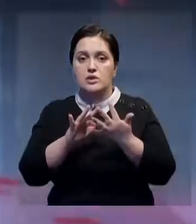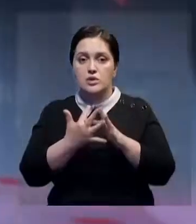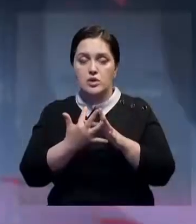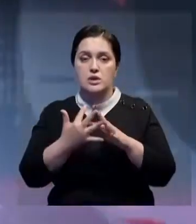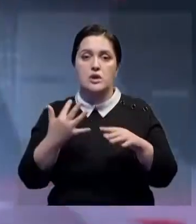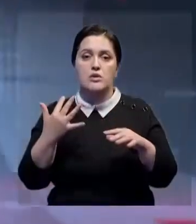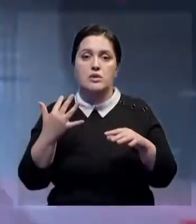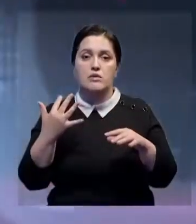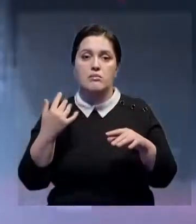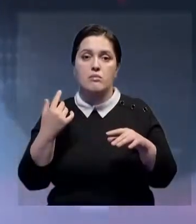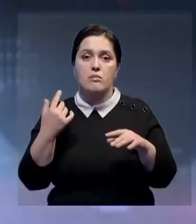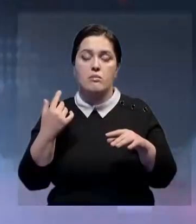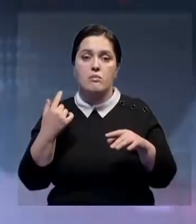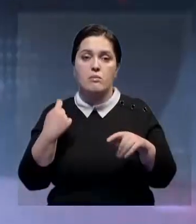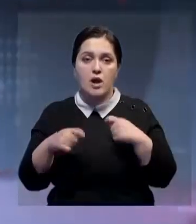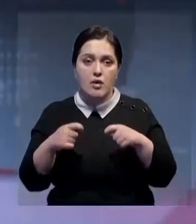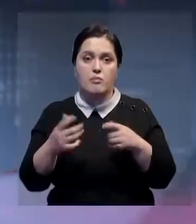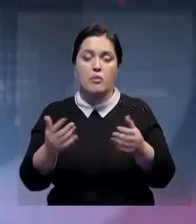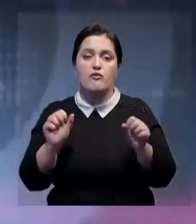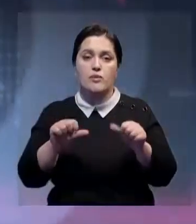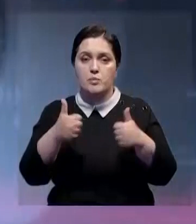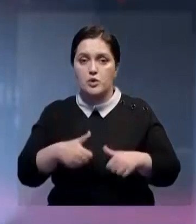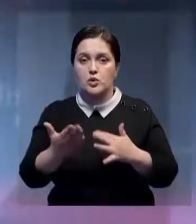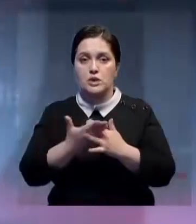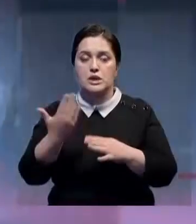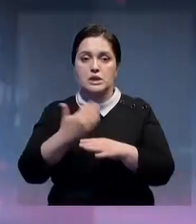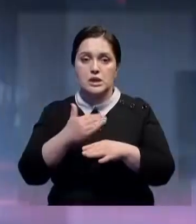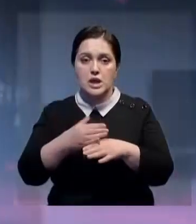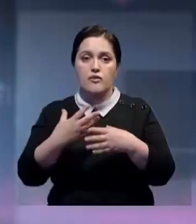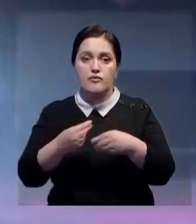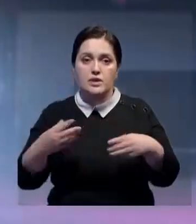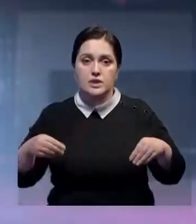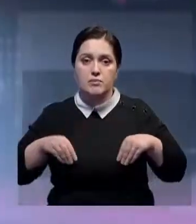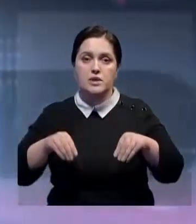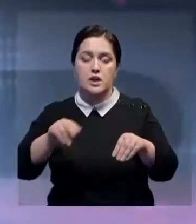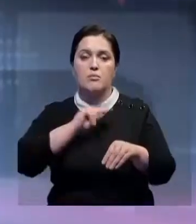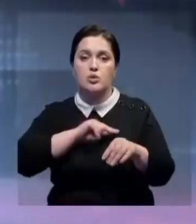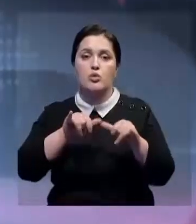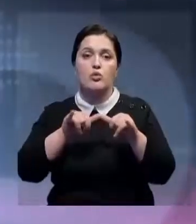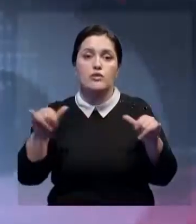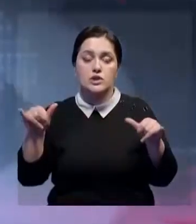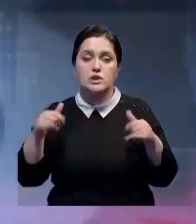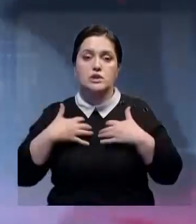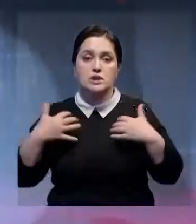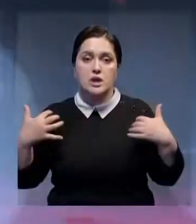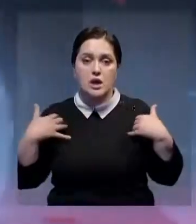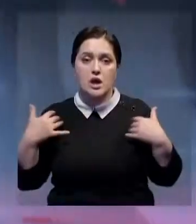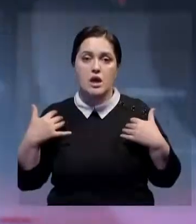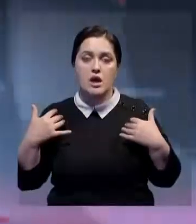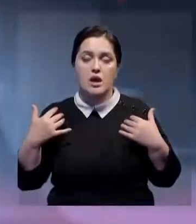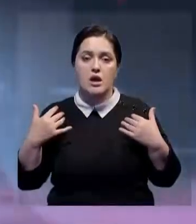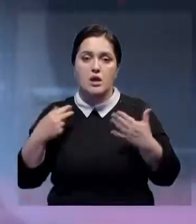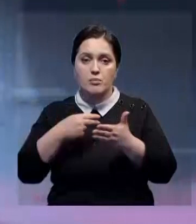В результате сельхозпроизводители получили возможность оформить льготные кредиты на проведение весенне-полевых работ, увеличить поголовье скота